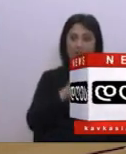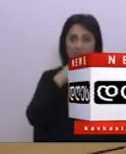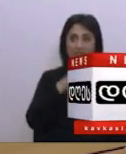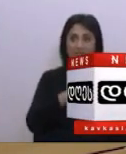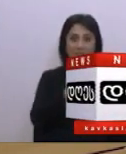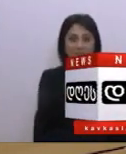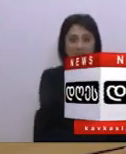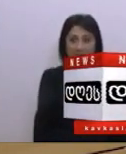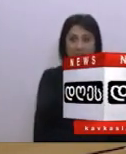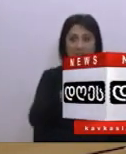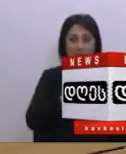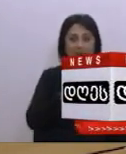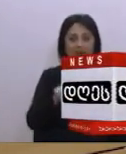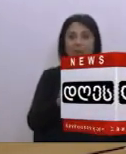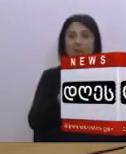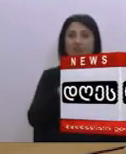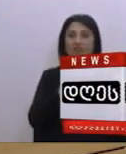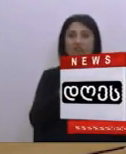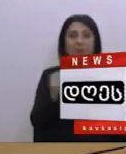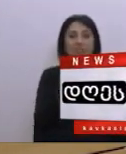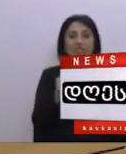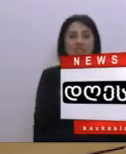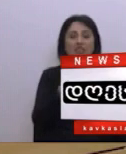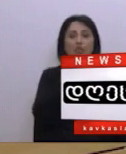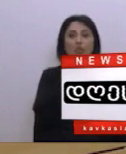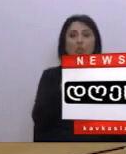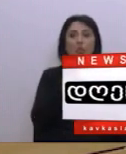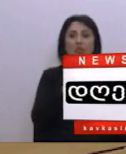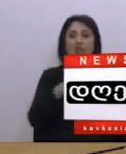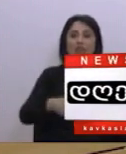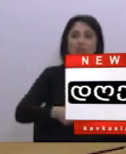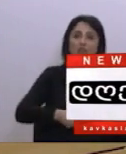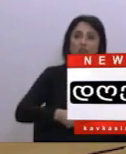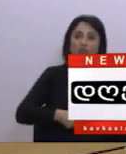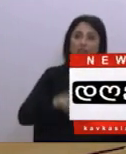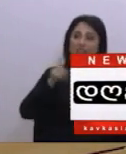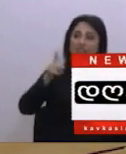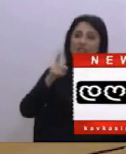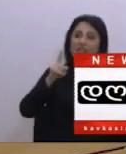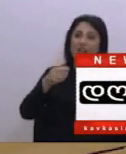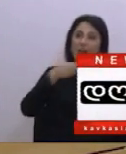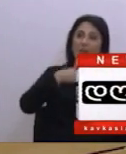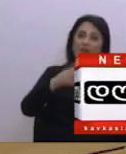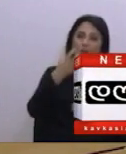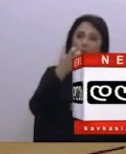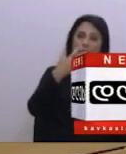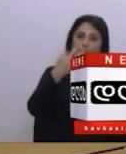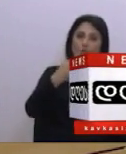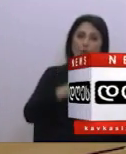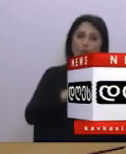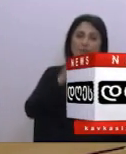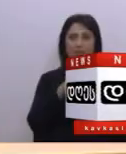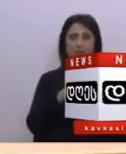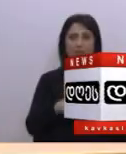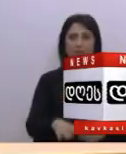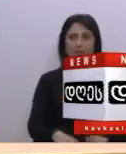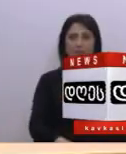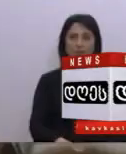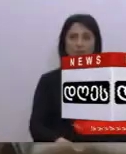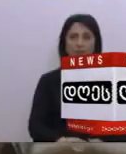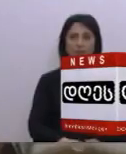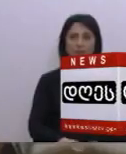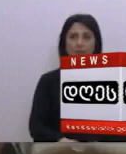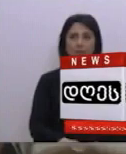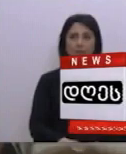იძახით. ეს ამ გმირებს რატომ ცივათ, რატომ წყურიათ, რატომ შეა და თქვენ რატომ იყიდეთ 557000 ლარად სახლი?